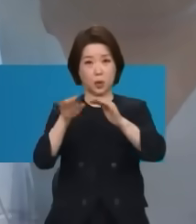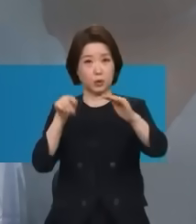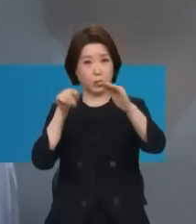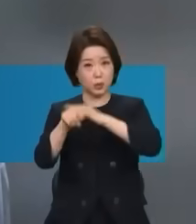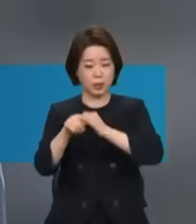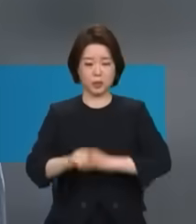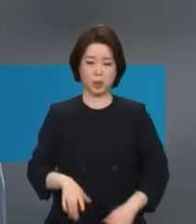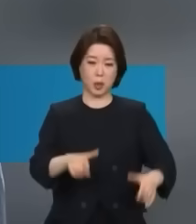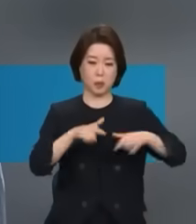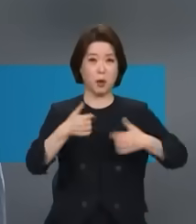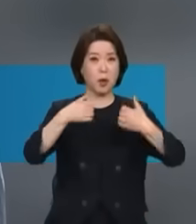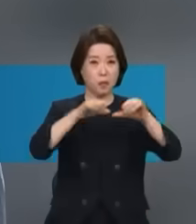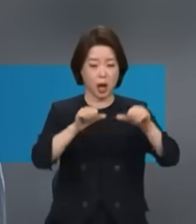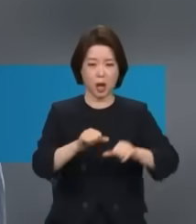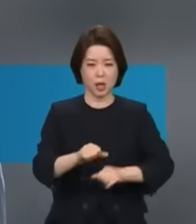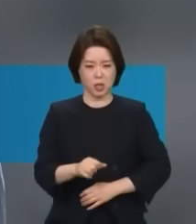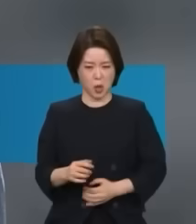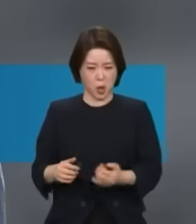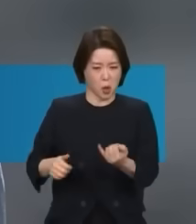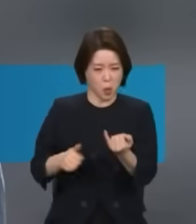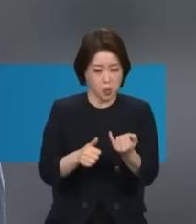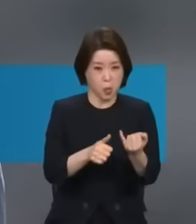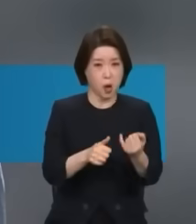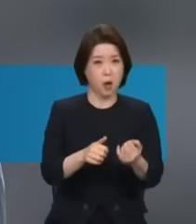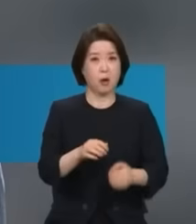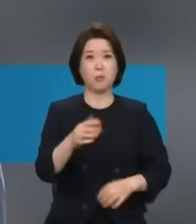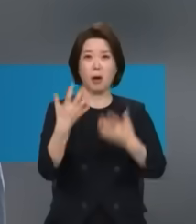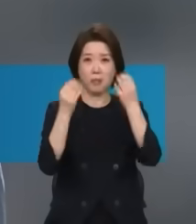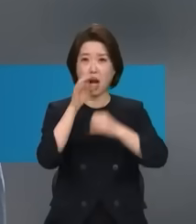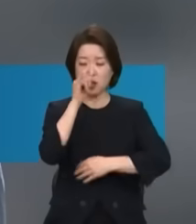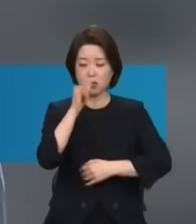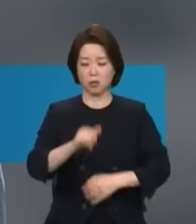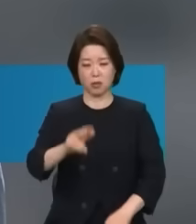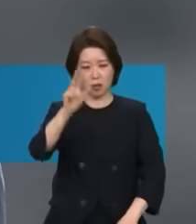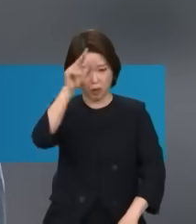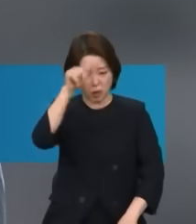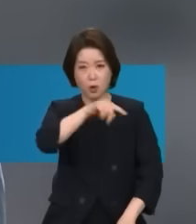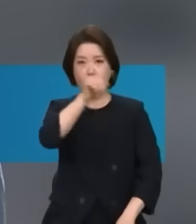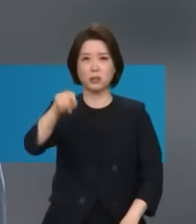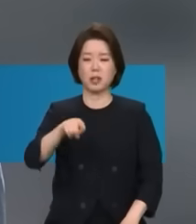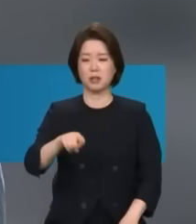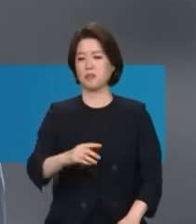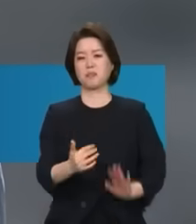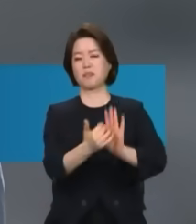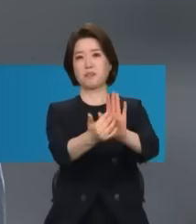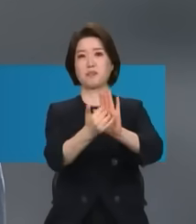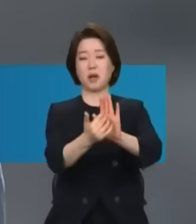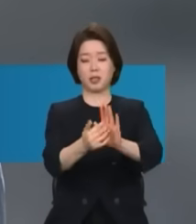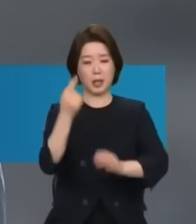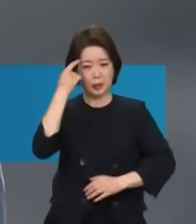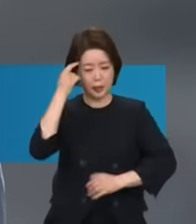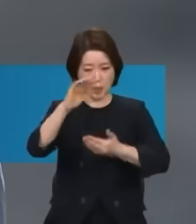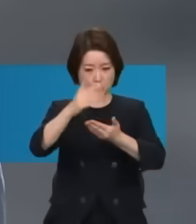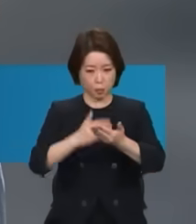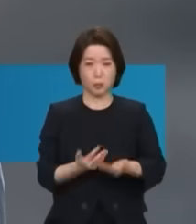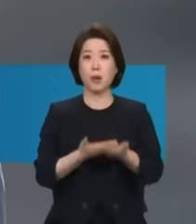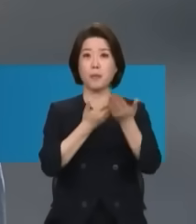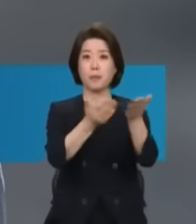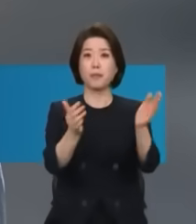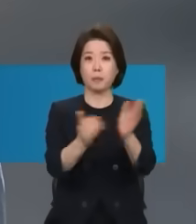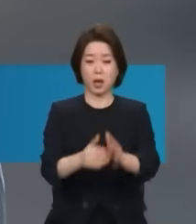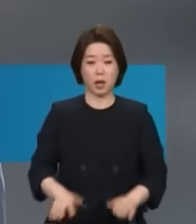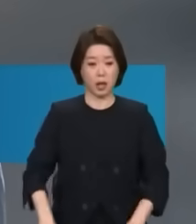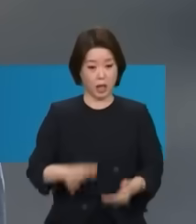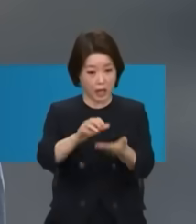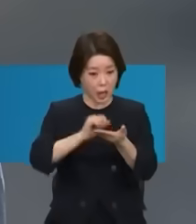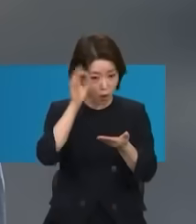명예훼손, 스토킹 등 여러 혐의를 받고 있는데 최근 경찰에 혐의를 부인하는 의견서를 냈습니다. 저희가 입수해보니